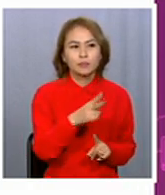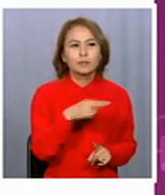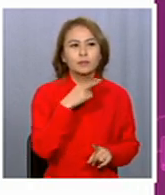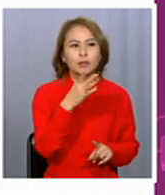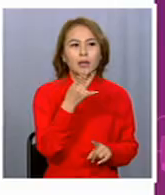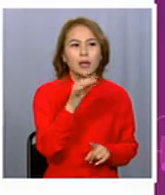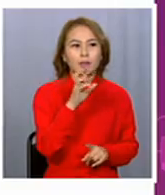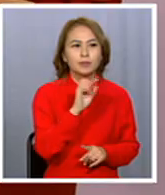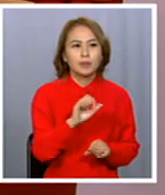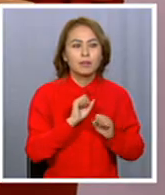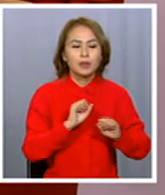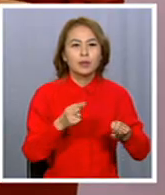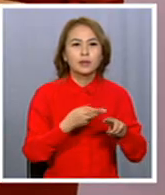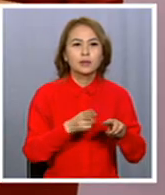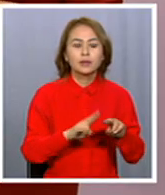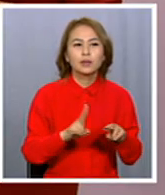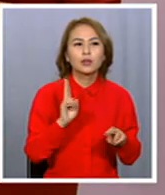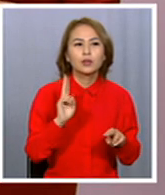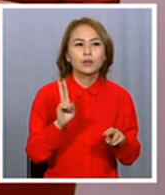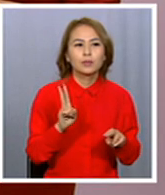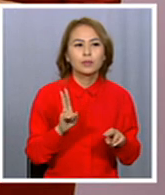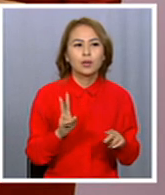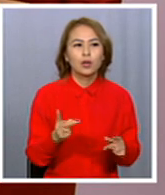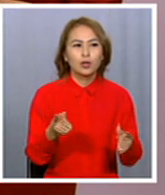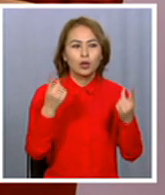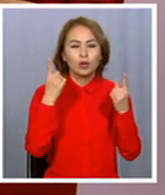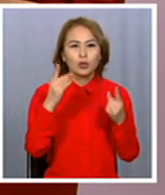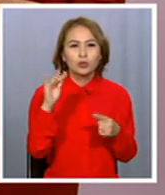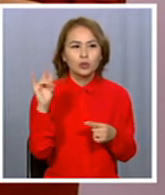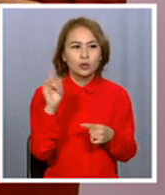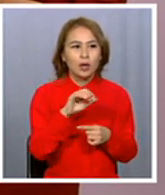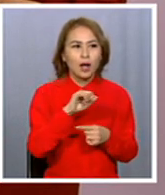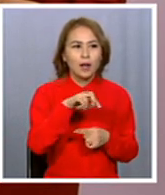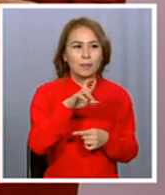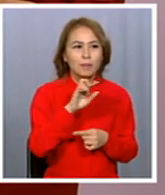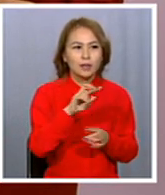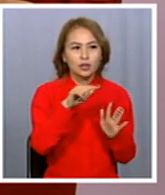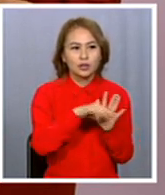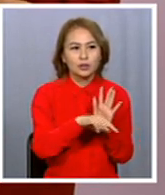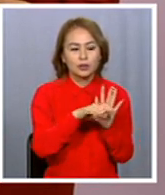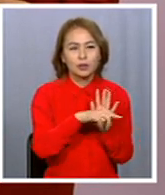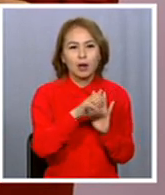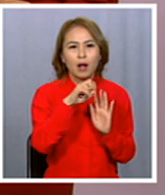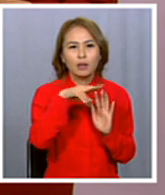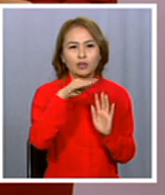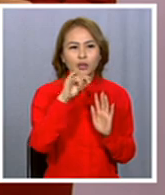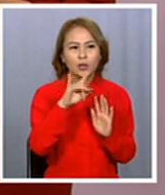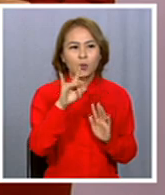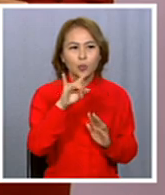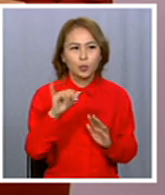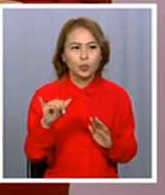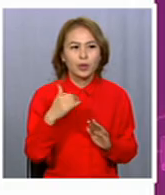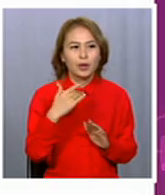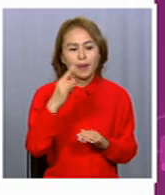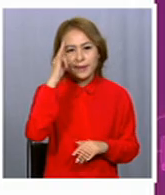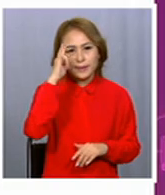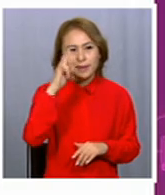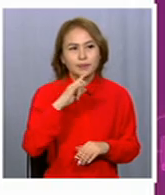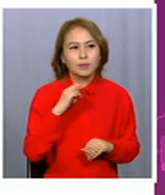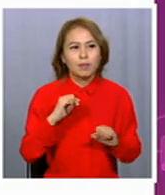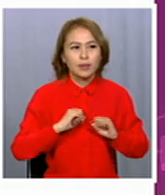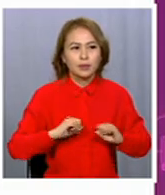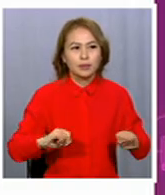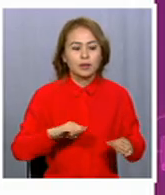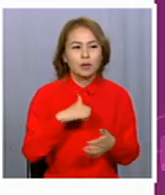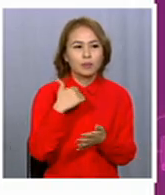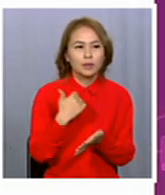Райымбек Батыр кім? Райымбек Батыр ұлы жүз албан ішіндегі Алжан руынан шыққан қазақтың батыры.